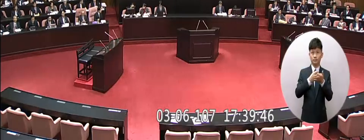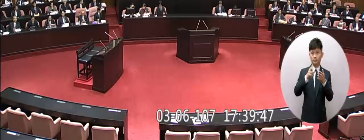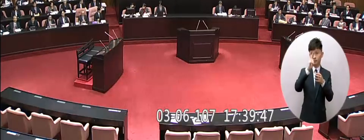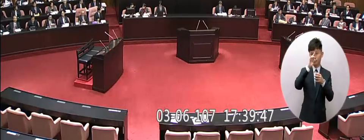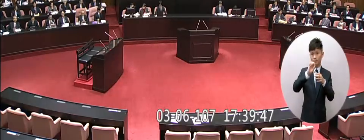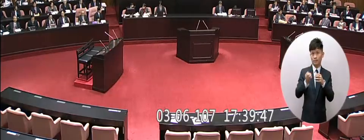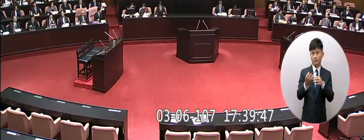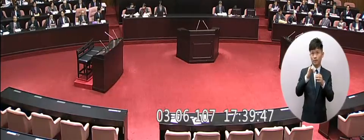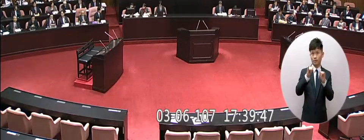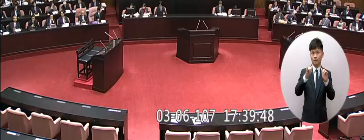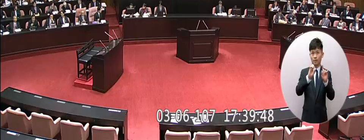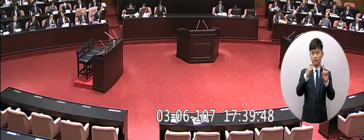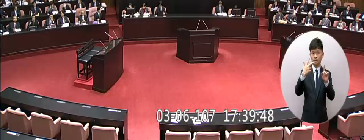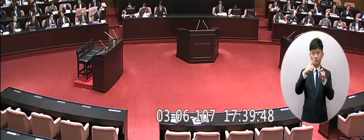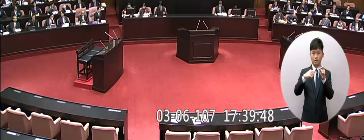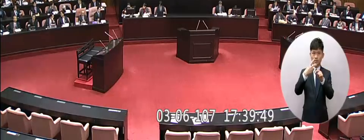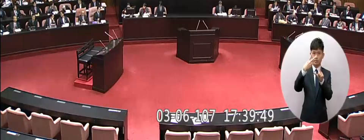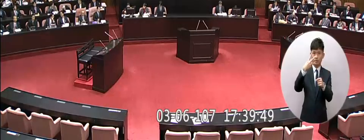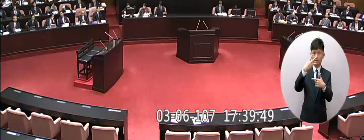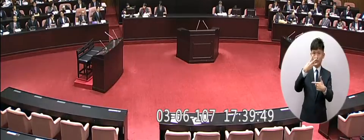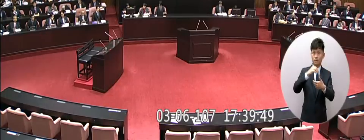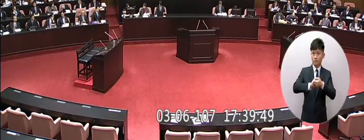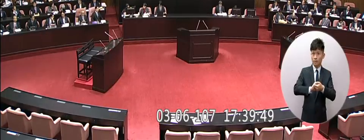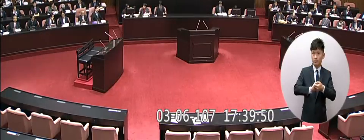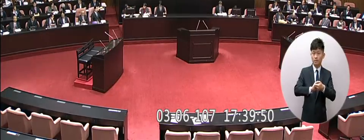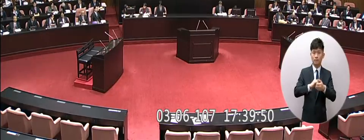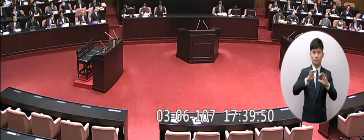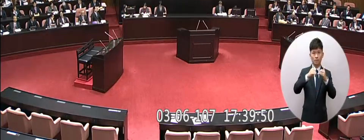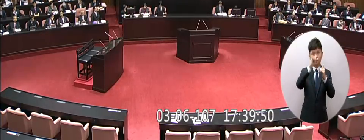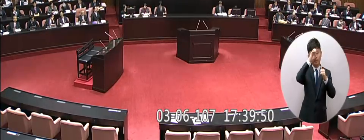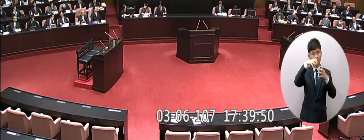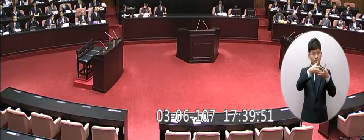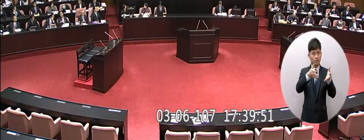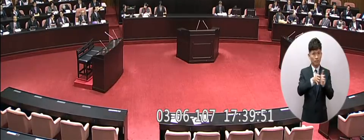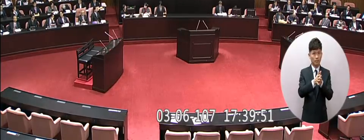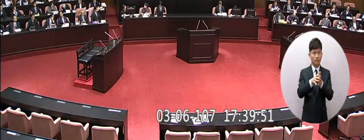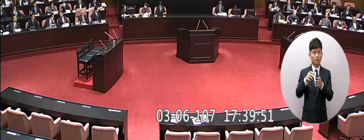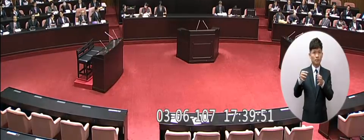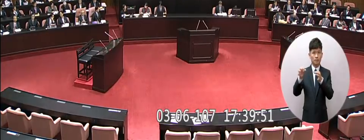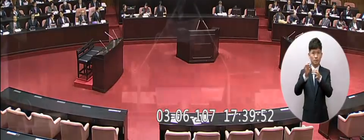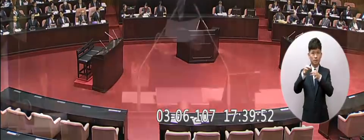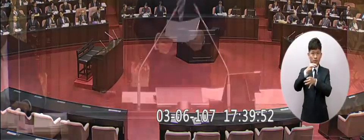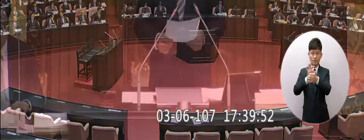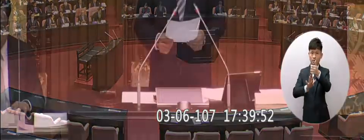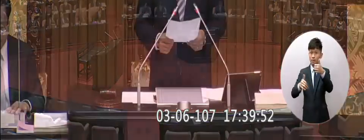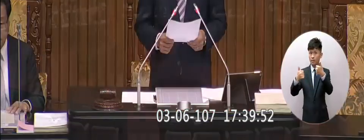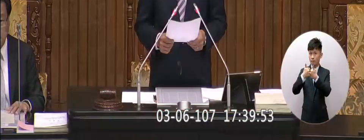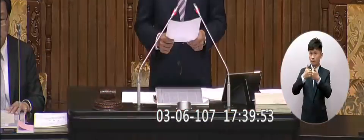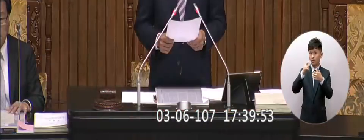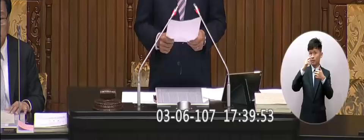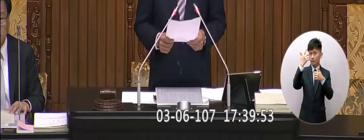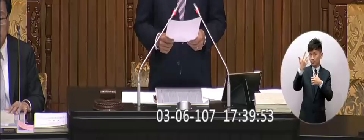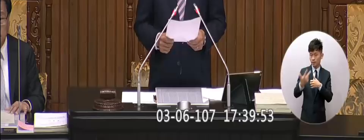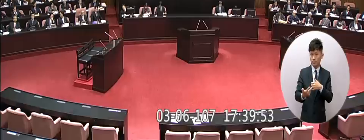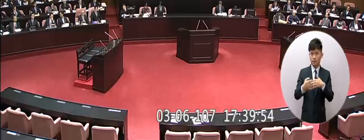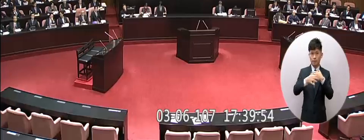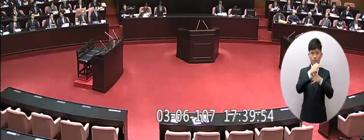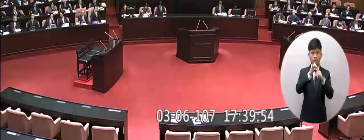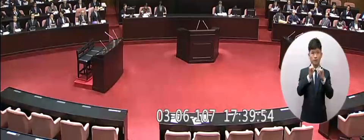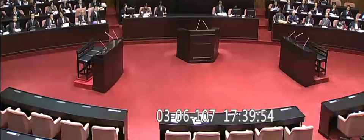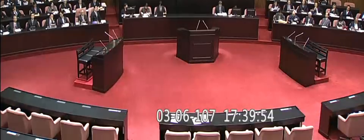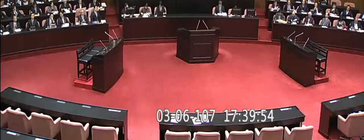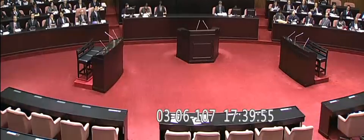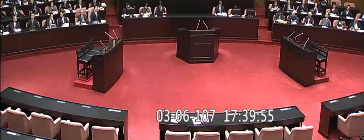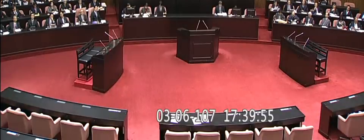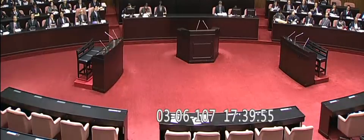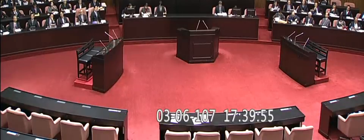中华民国107年3月6日，决定事项：一、国民党党团同意经济委员会议席徐志荣与亲民党党团社福及卫